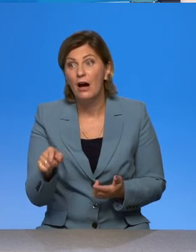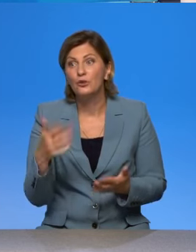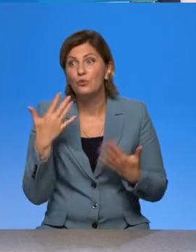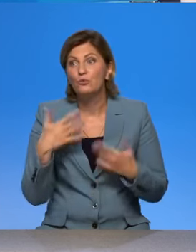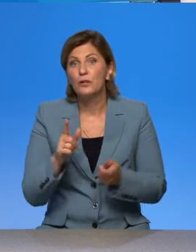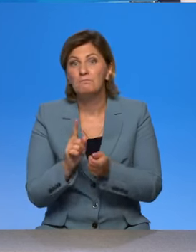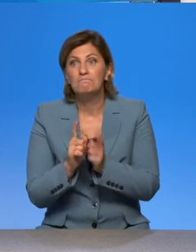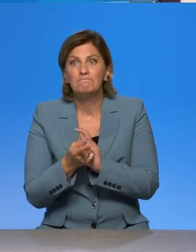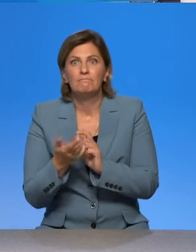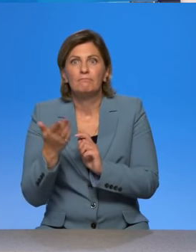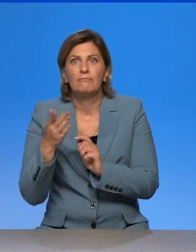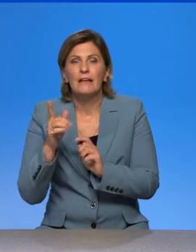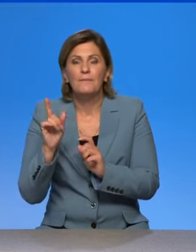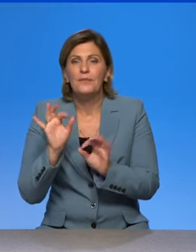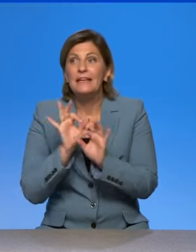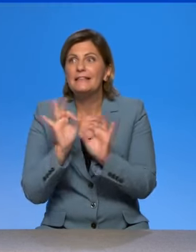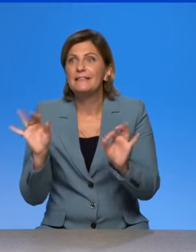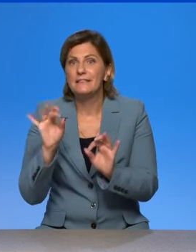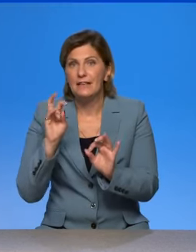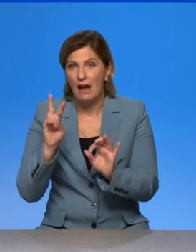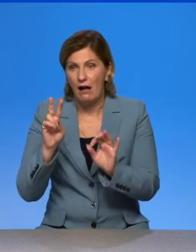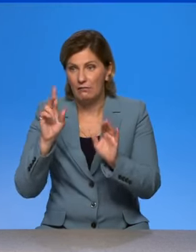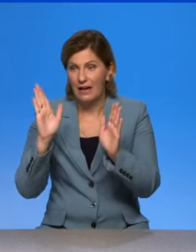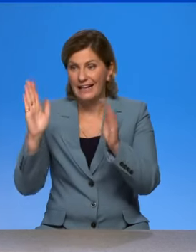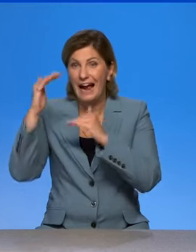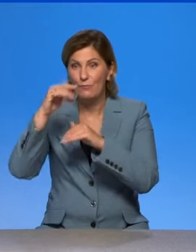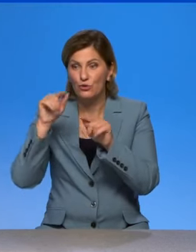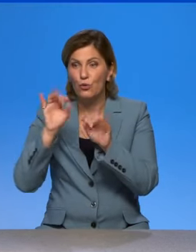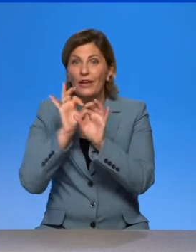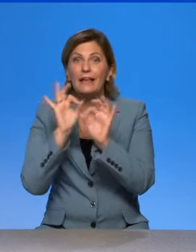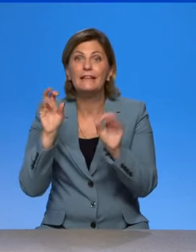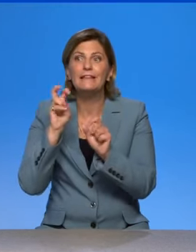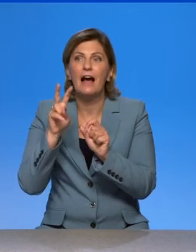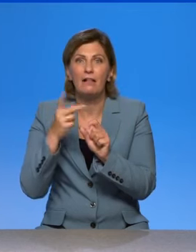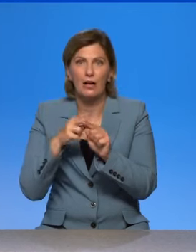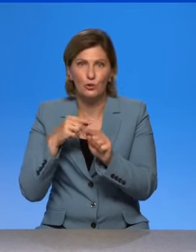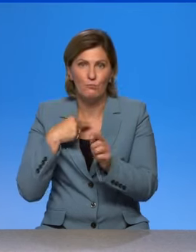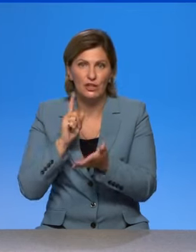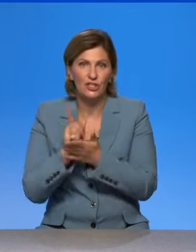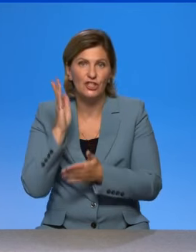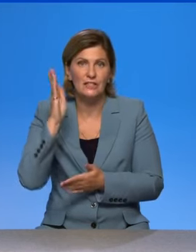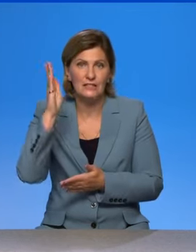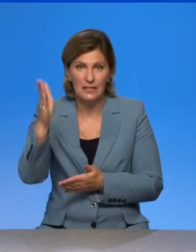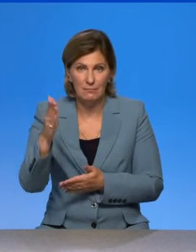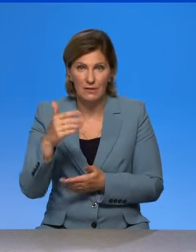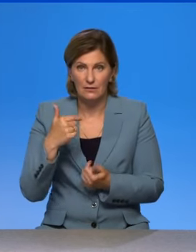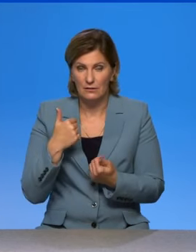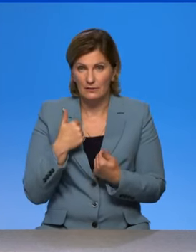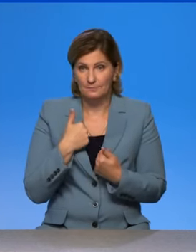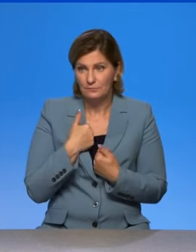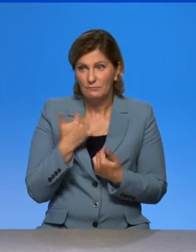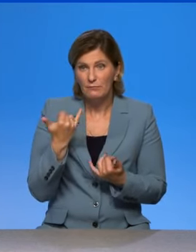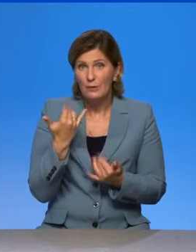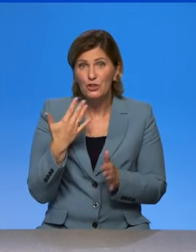мы пытаемся стремиться. И сейчас мы скорее смотрим на эту рамочку, мы ушли от необходимости их соблюдать неукоснительно, потому что